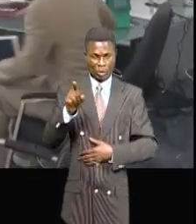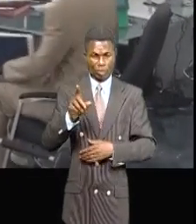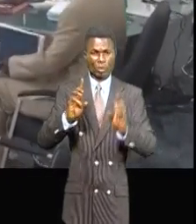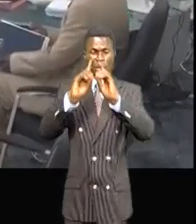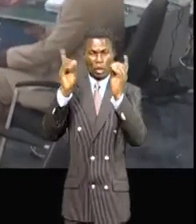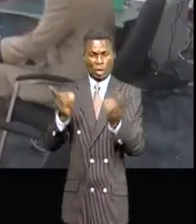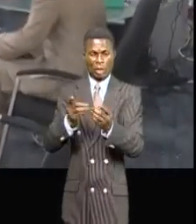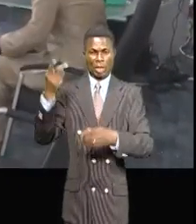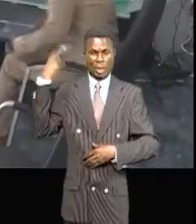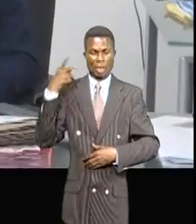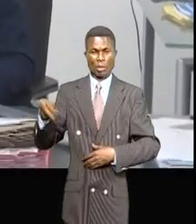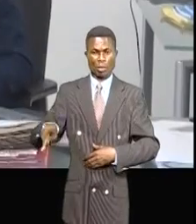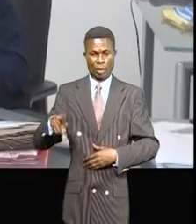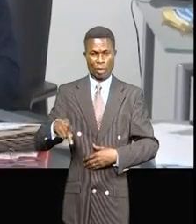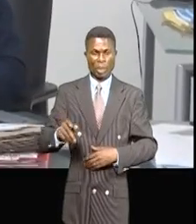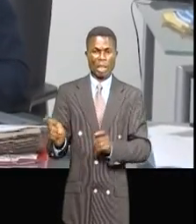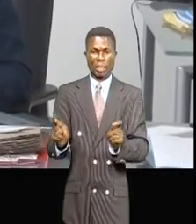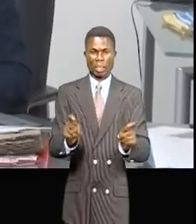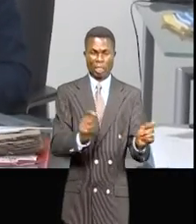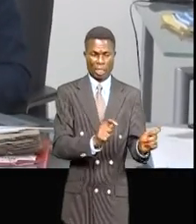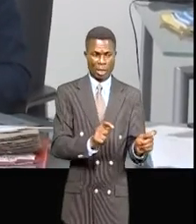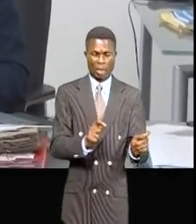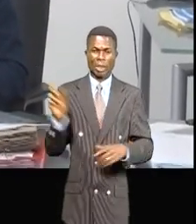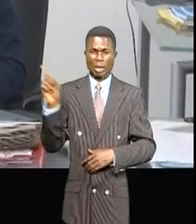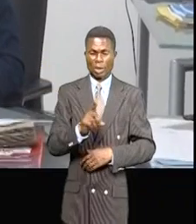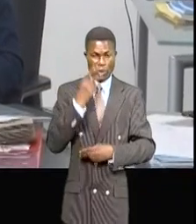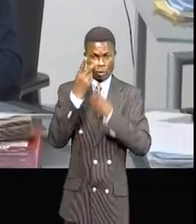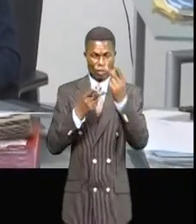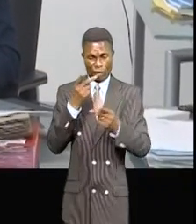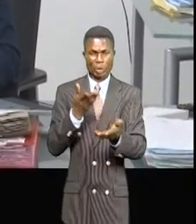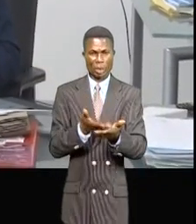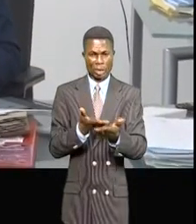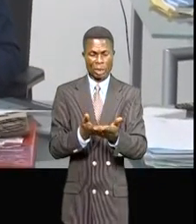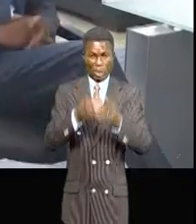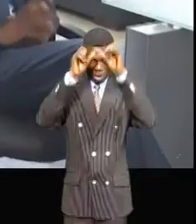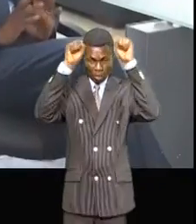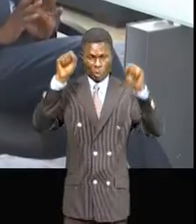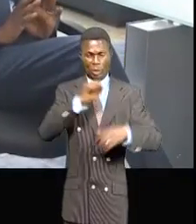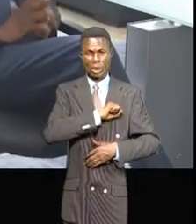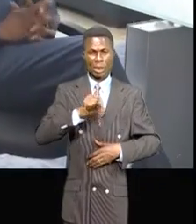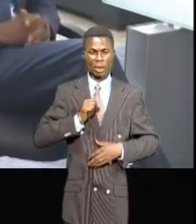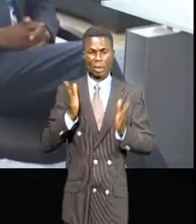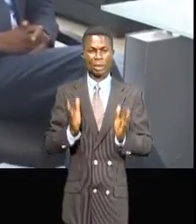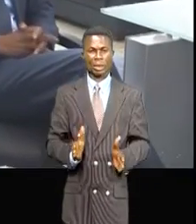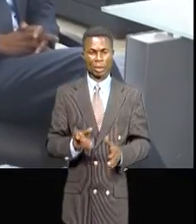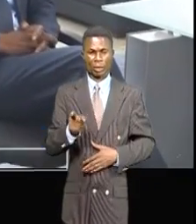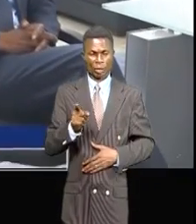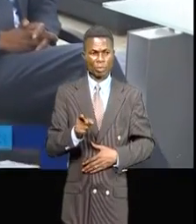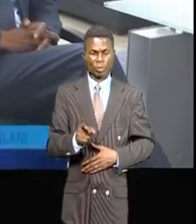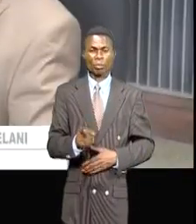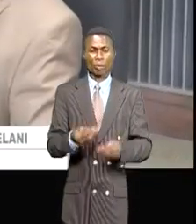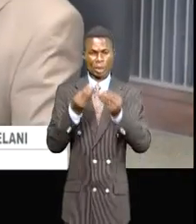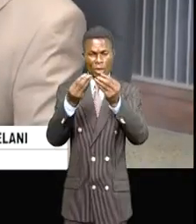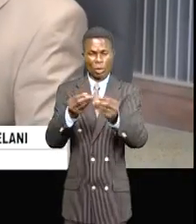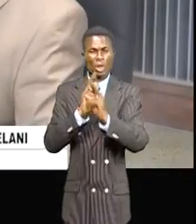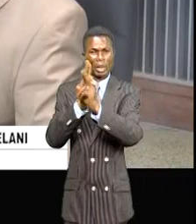députés nationaux de la province de Tanganyika a clôturé la série d'audiences auprès de Modeste Bahati Lukwebo. Ils lui ont fait